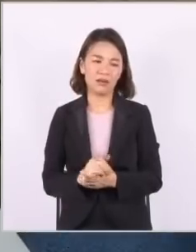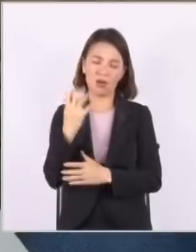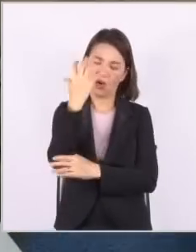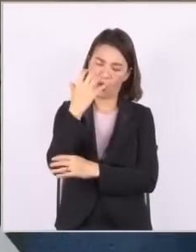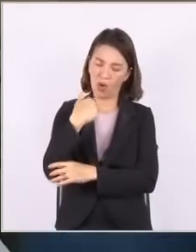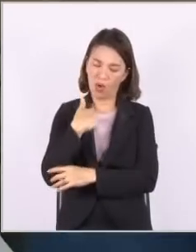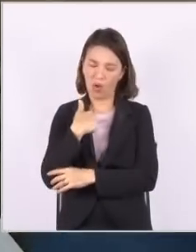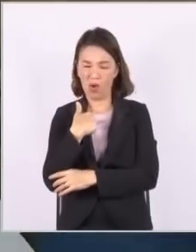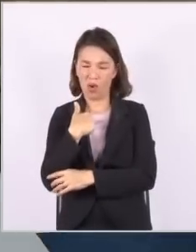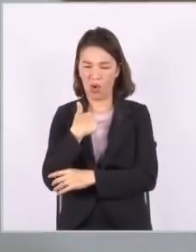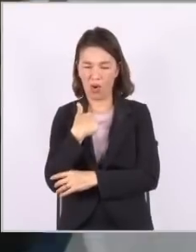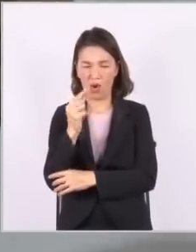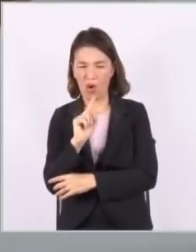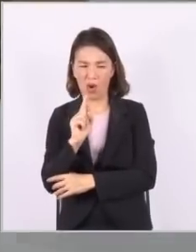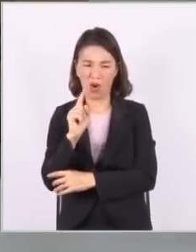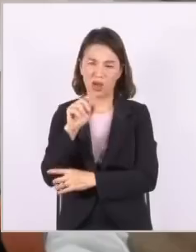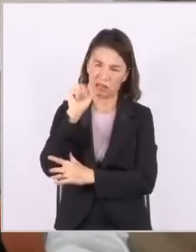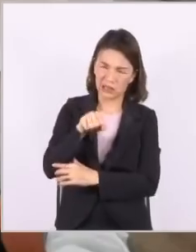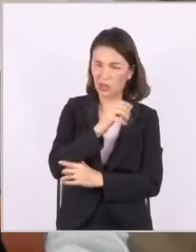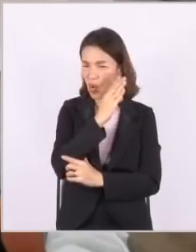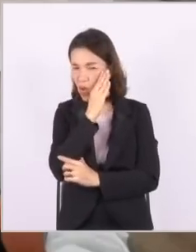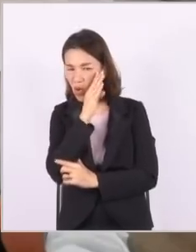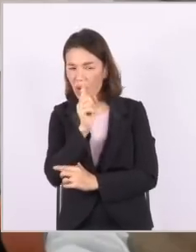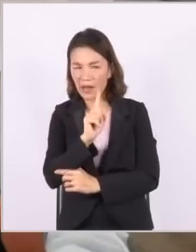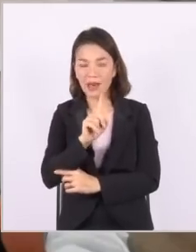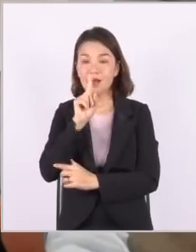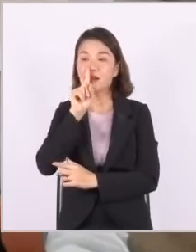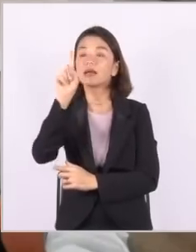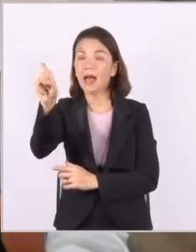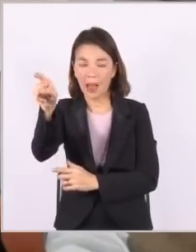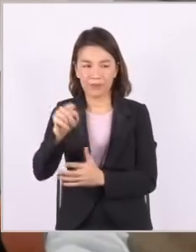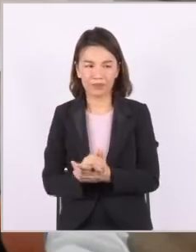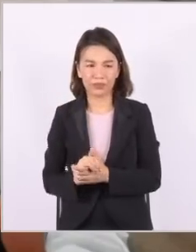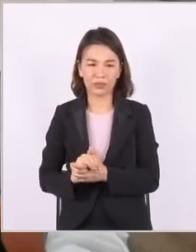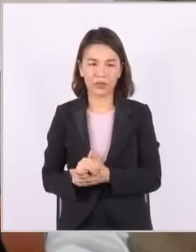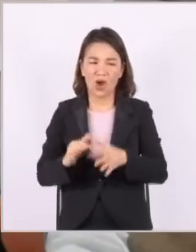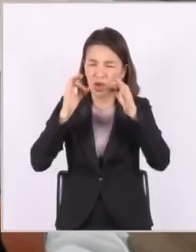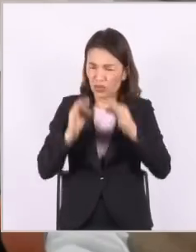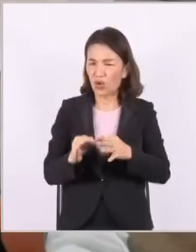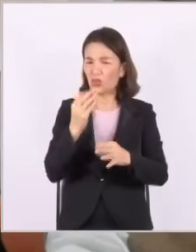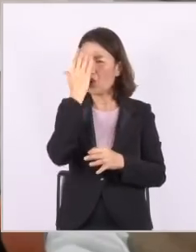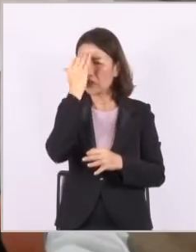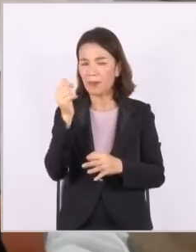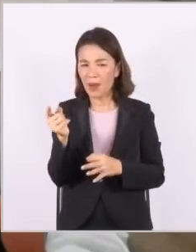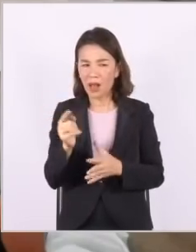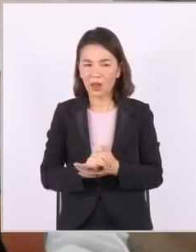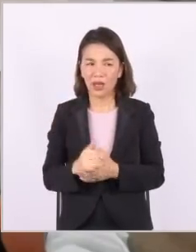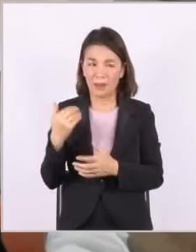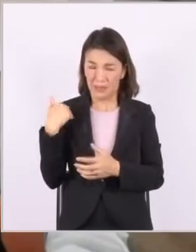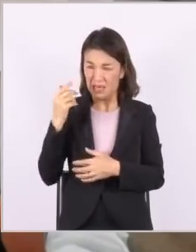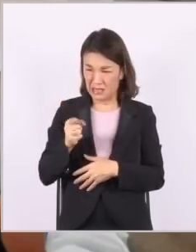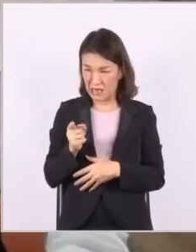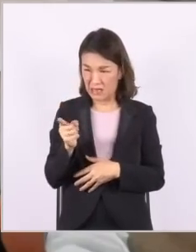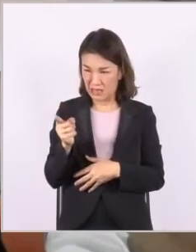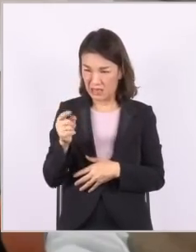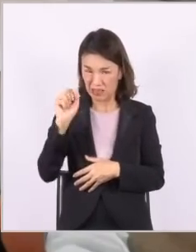เอ๊ะมันทำยังไงมันใช่จริงๆหรือเปล่าเลยถามสวนกลับไปบอกว่าตกลงนี่โทรมาทำไมมันมีประเด็นอย่างนี้จริงๆใช่ไหมตกล